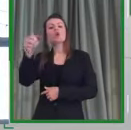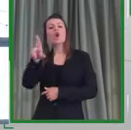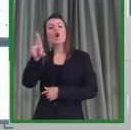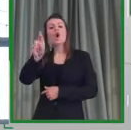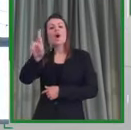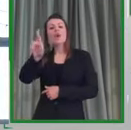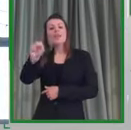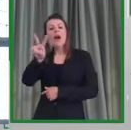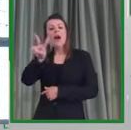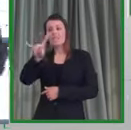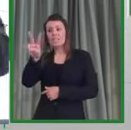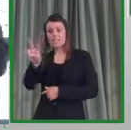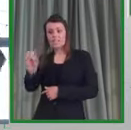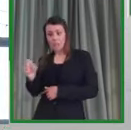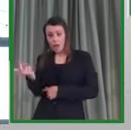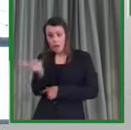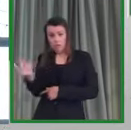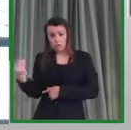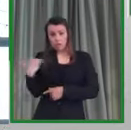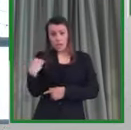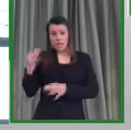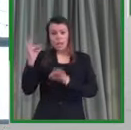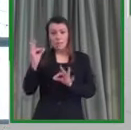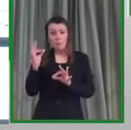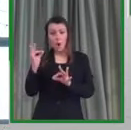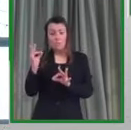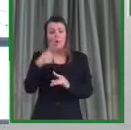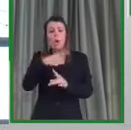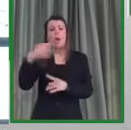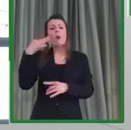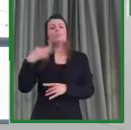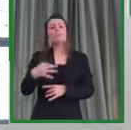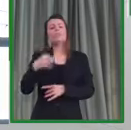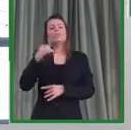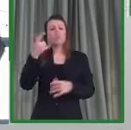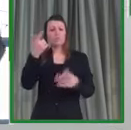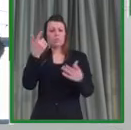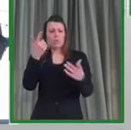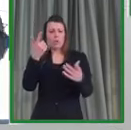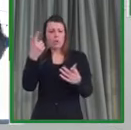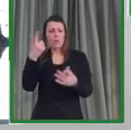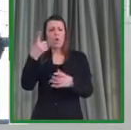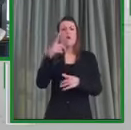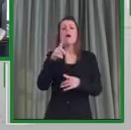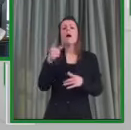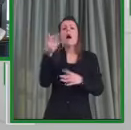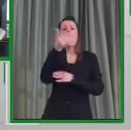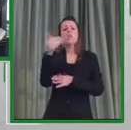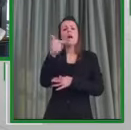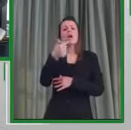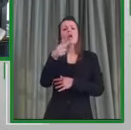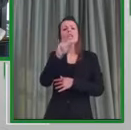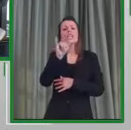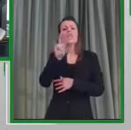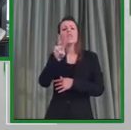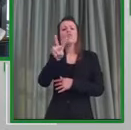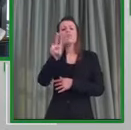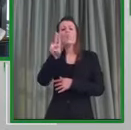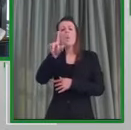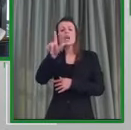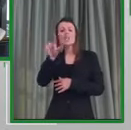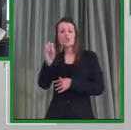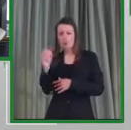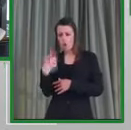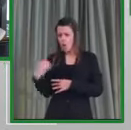di ciò che è successo al pio albergo trivulzio e ci chiedono come mai occulti amo non so che cosa perché adesso ne